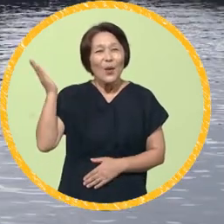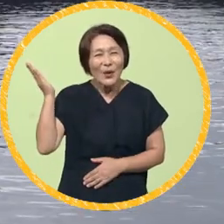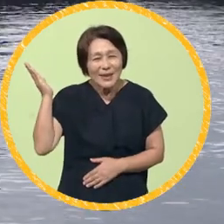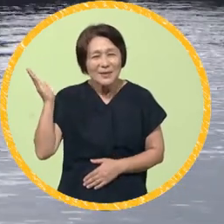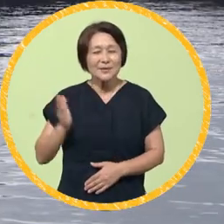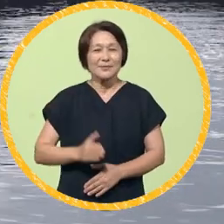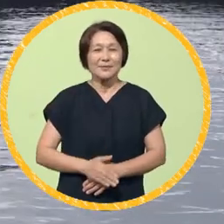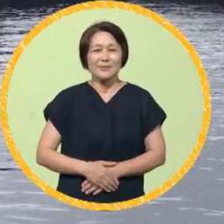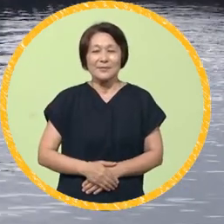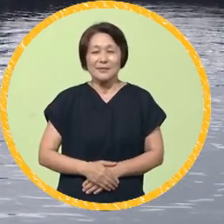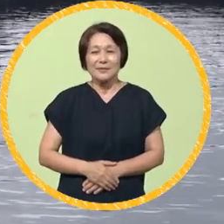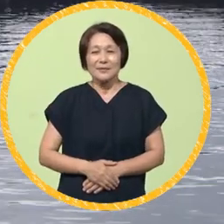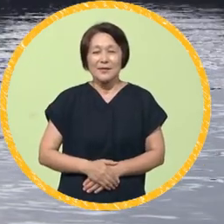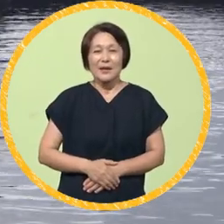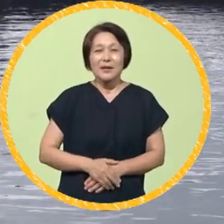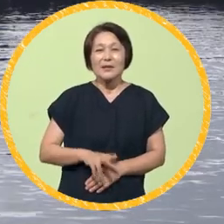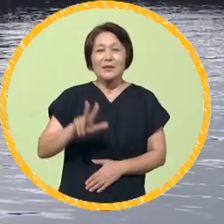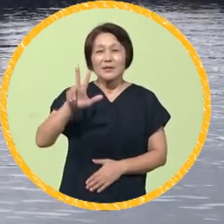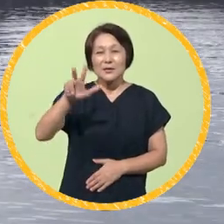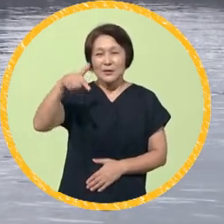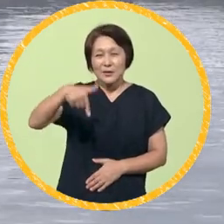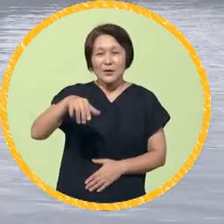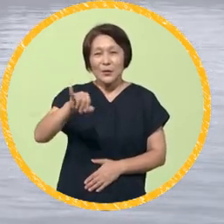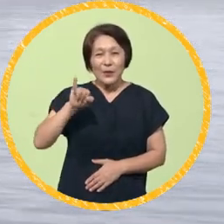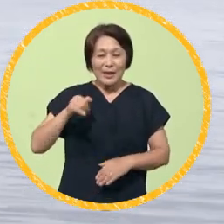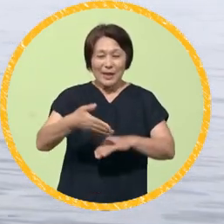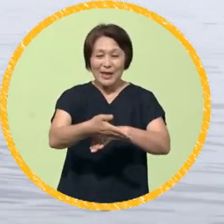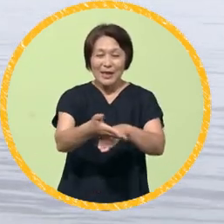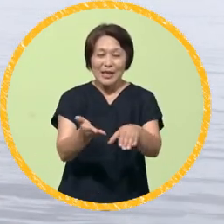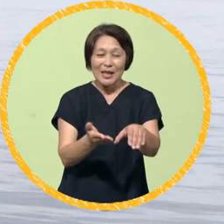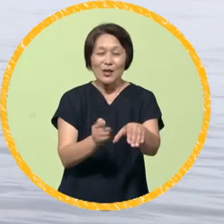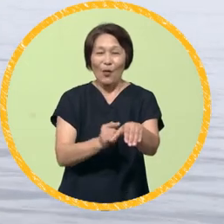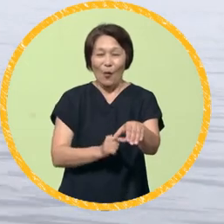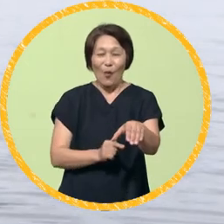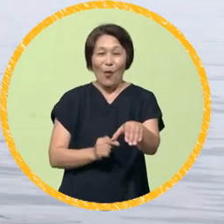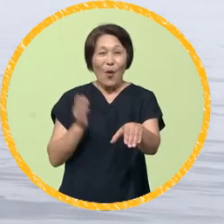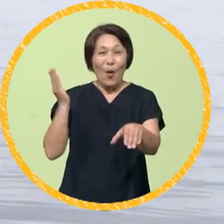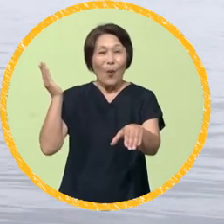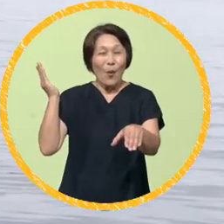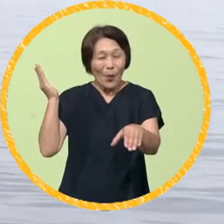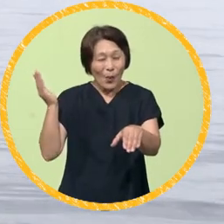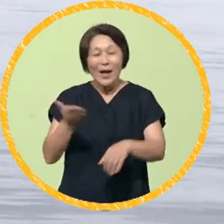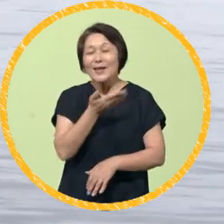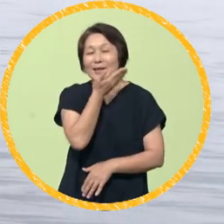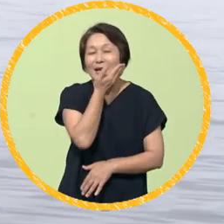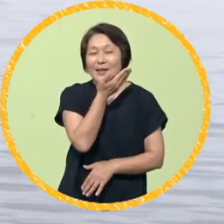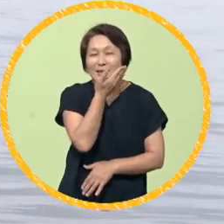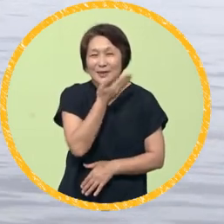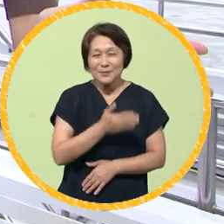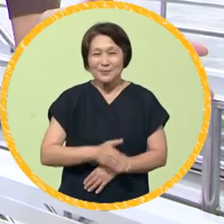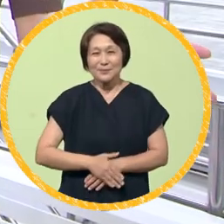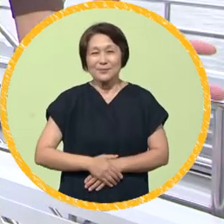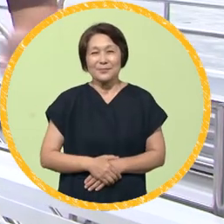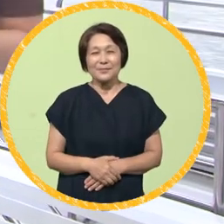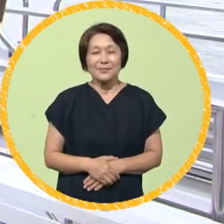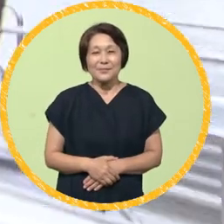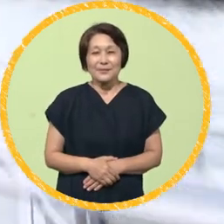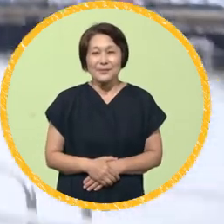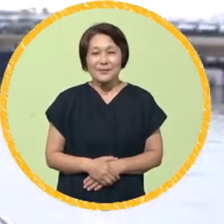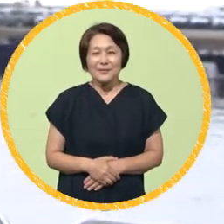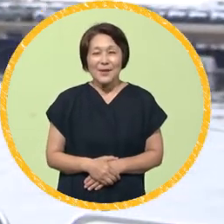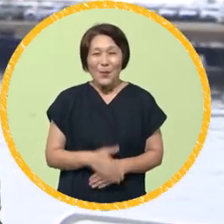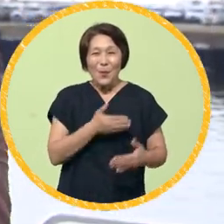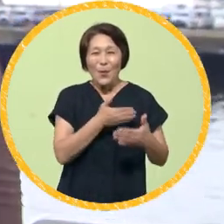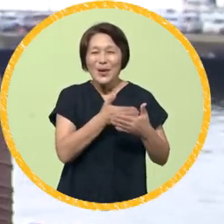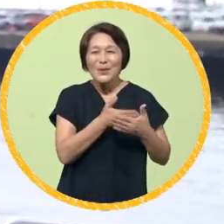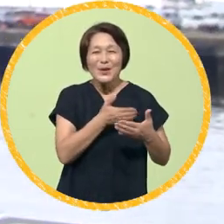れです、 ルフィ島ですよ。 そうなんですよ、ルフィ島です。 ここは外せないですよね、やっぱり、 はい、ここはメインなんで、はい、 おー、 は い、ワ